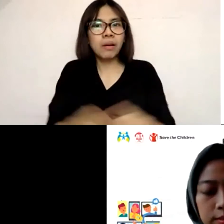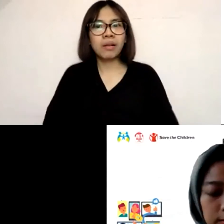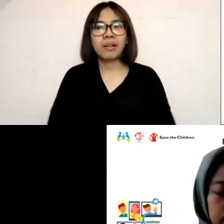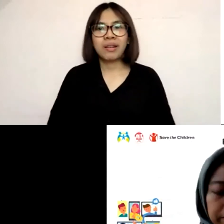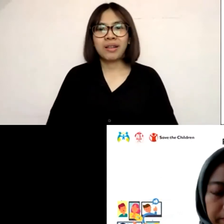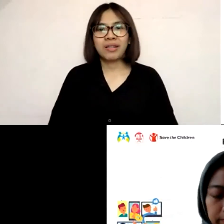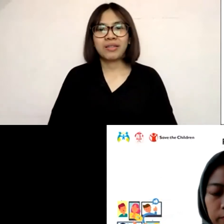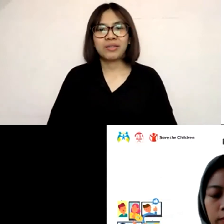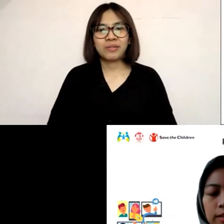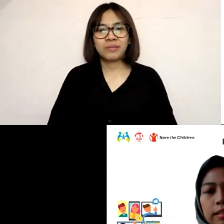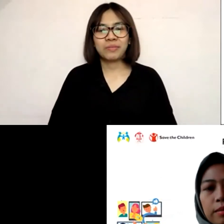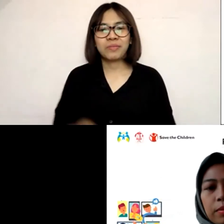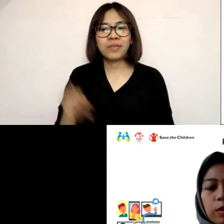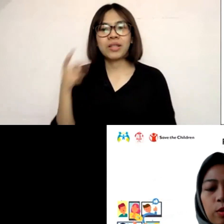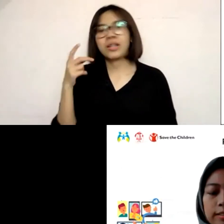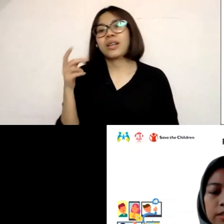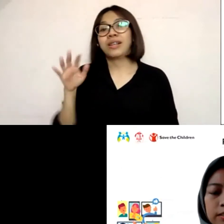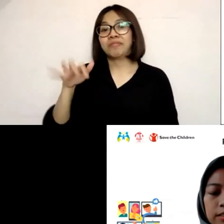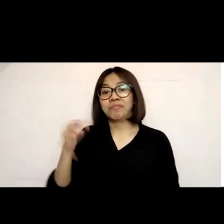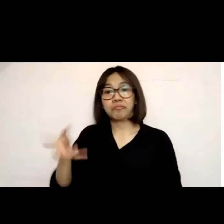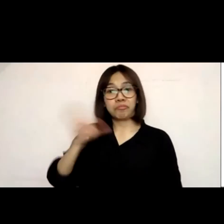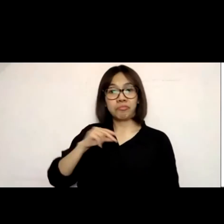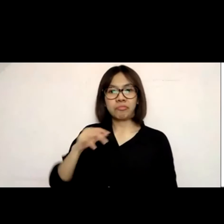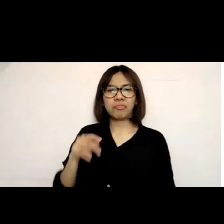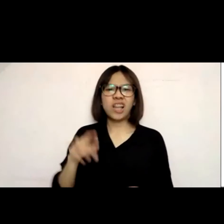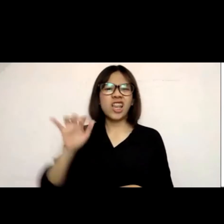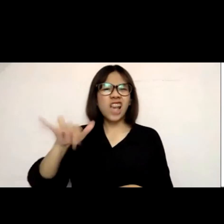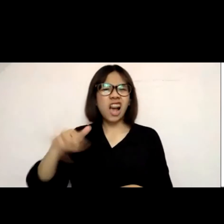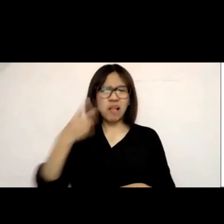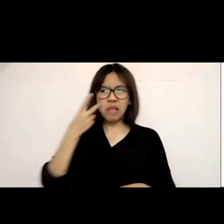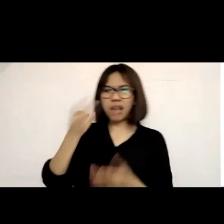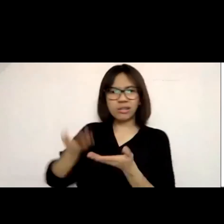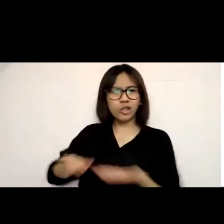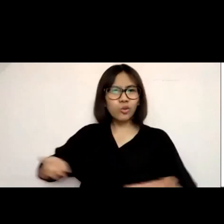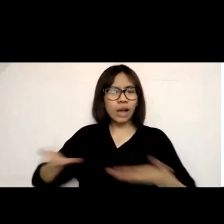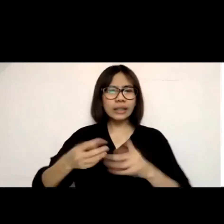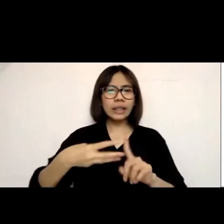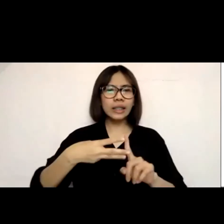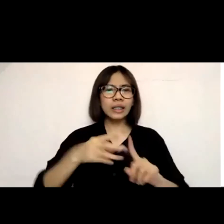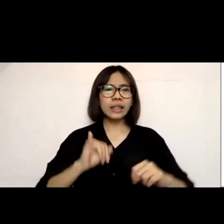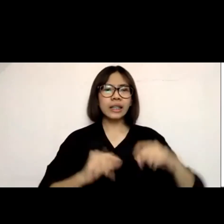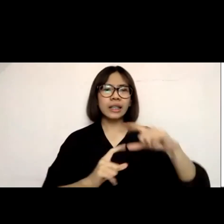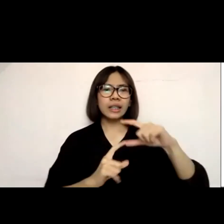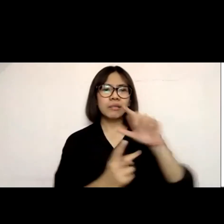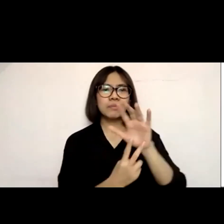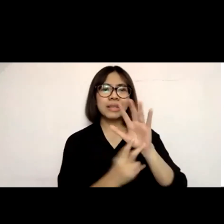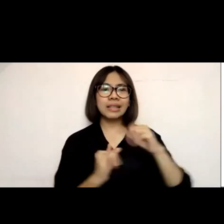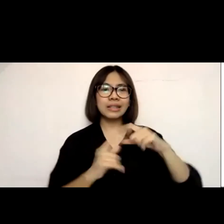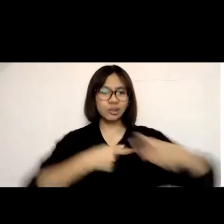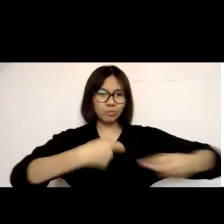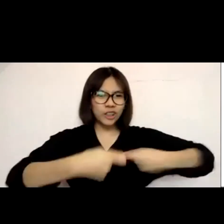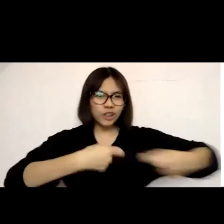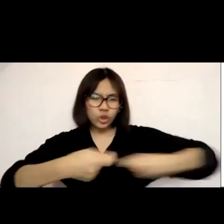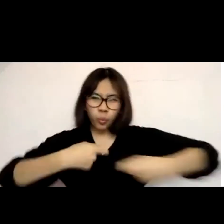mungkin jadi kan memang kondisi bisnis sekarang tuh udah beda gitu ya. Jadi memang yang kami